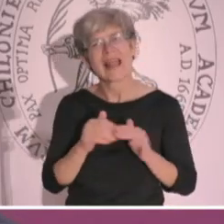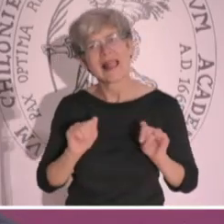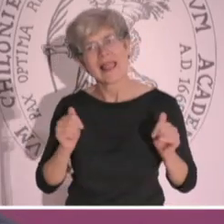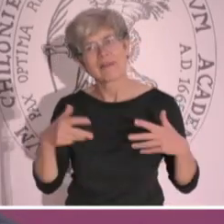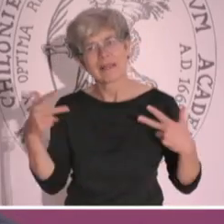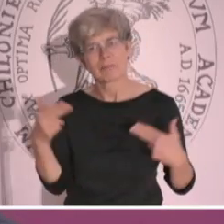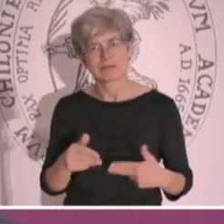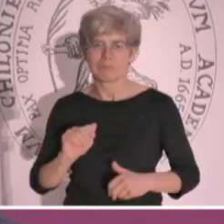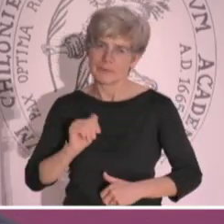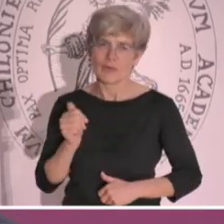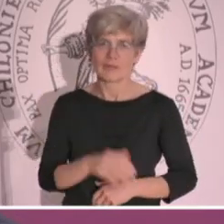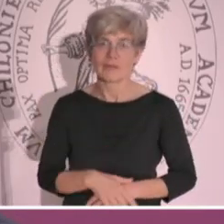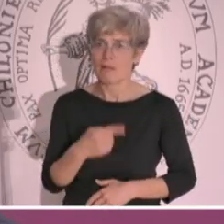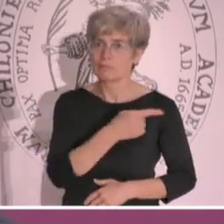sie